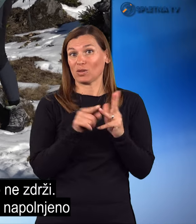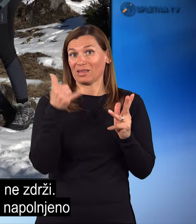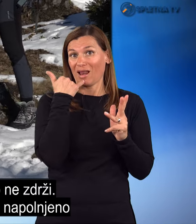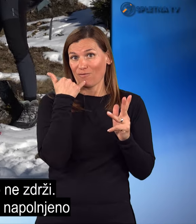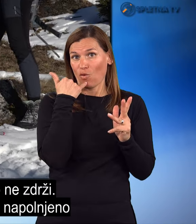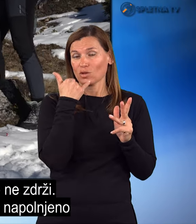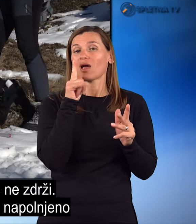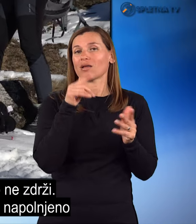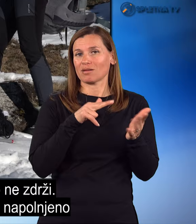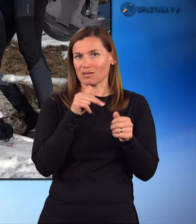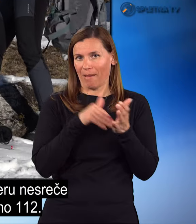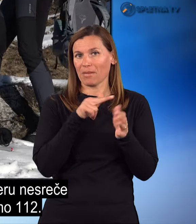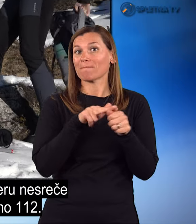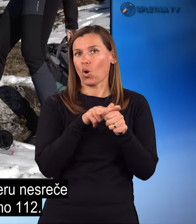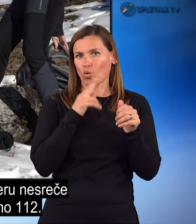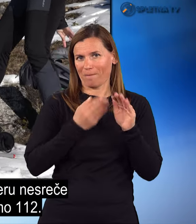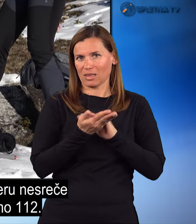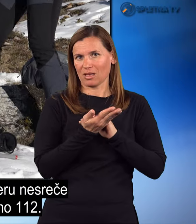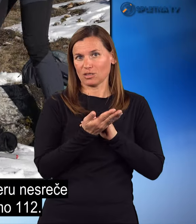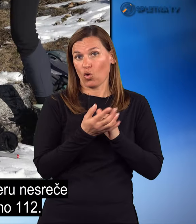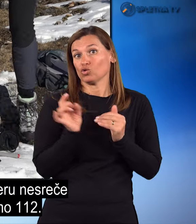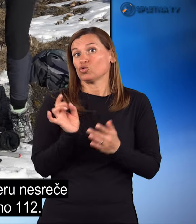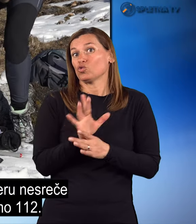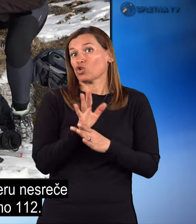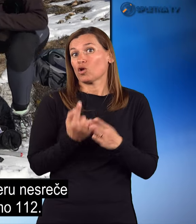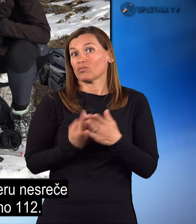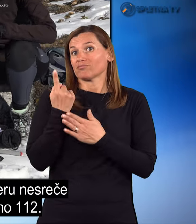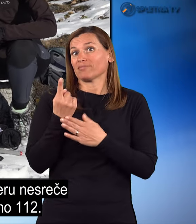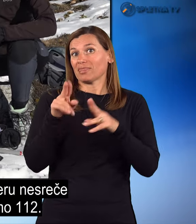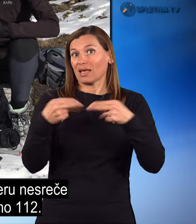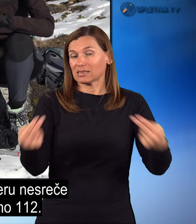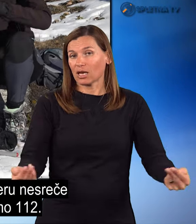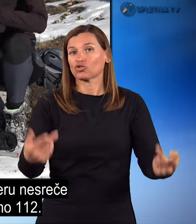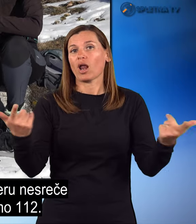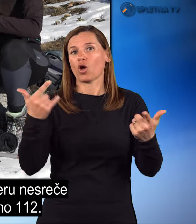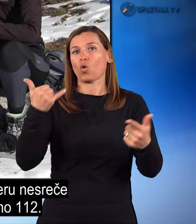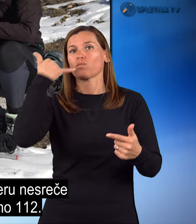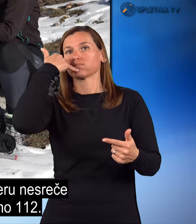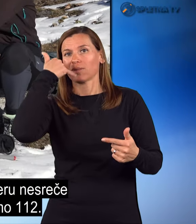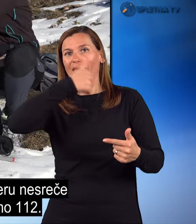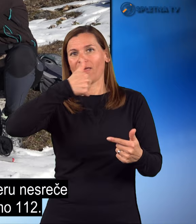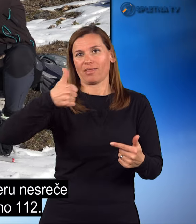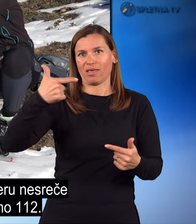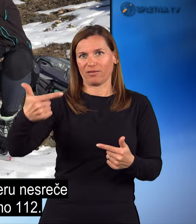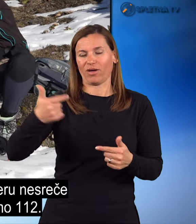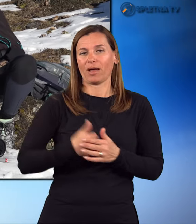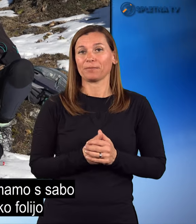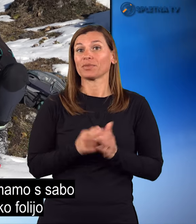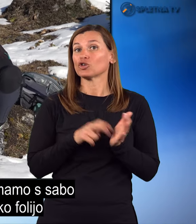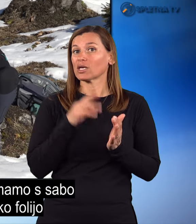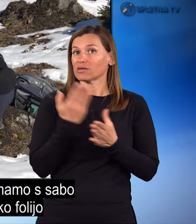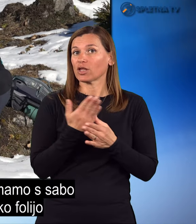seveda telefon z napolnjeno baterijo, da lahko v primeru nesreče pokličemo na številko 112.